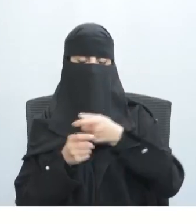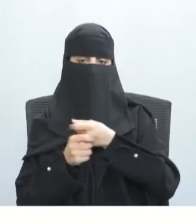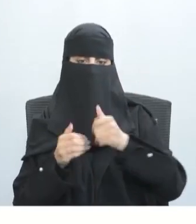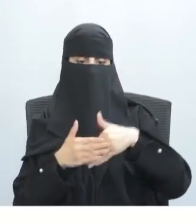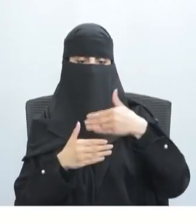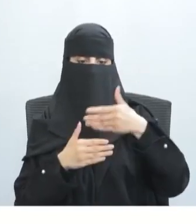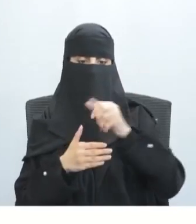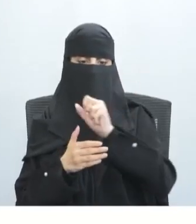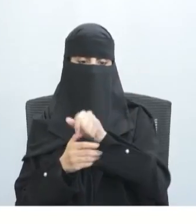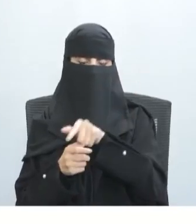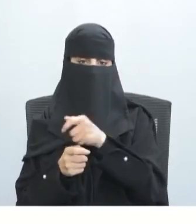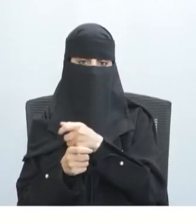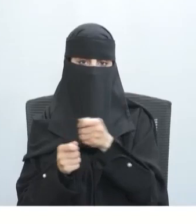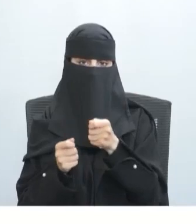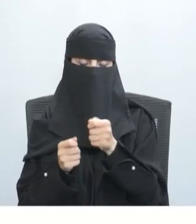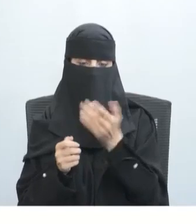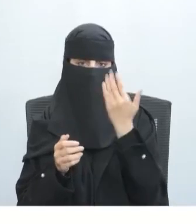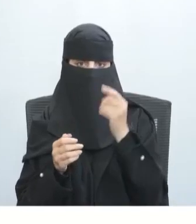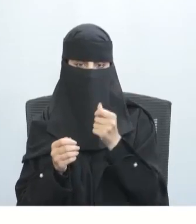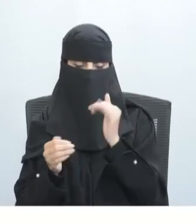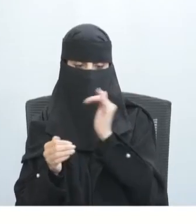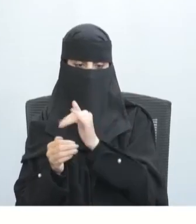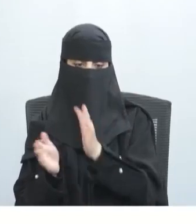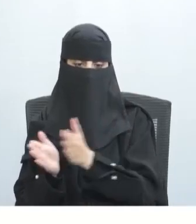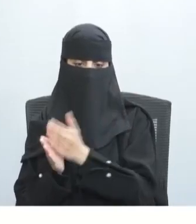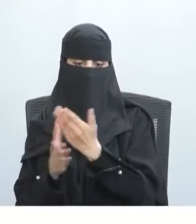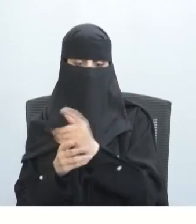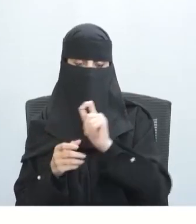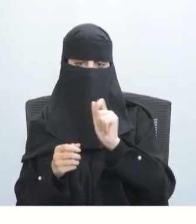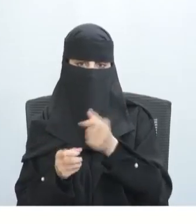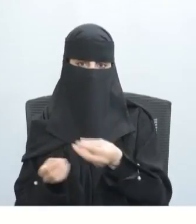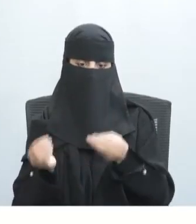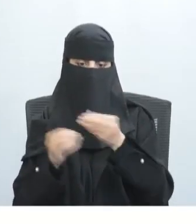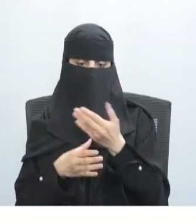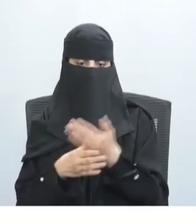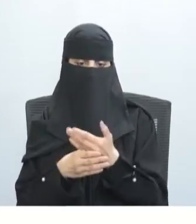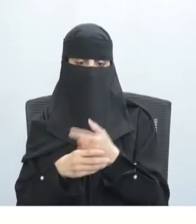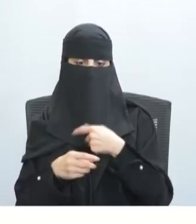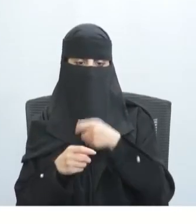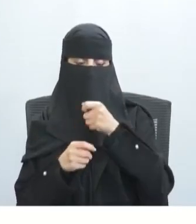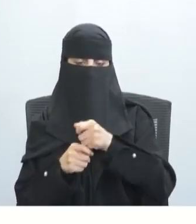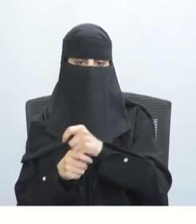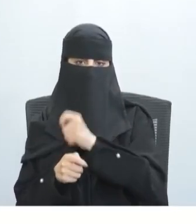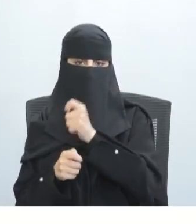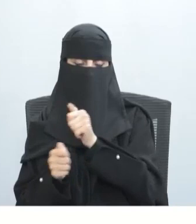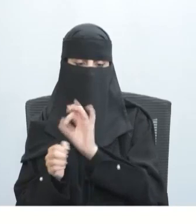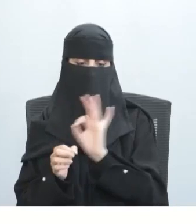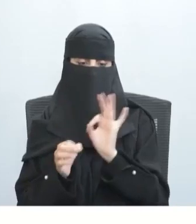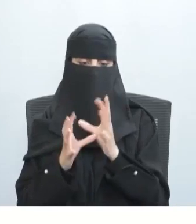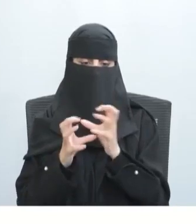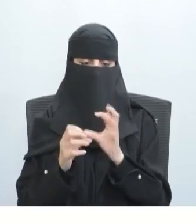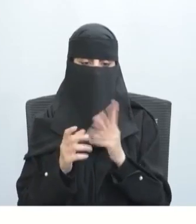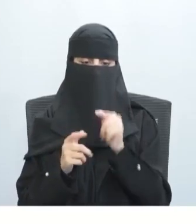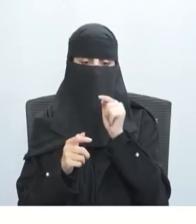القيمه المستقبليه للمبلغ المودع بشكل اسرع مما لو تم دفع العائد على الوديعه الاصليه فقط بمعنى هل